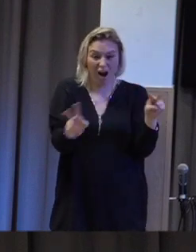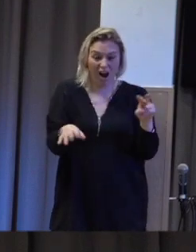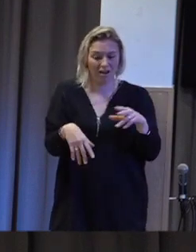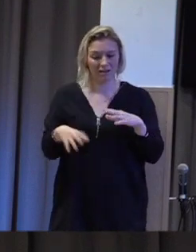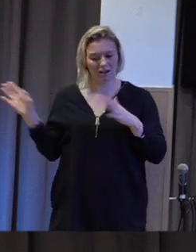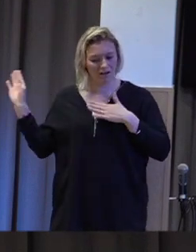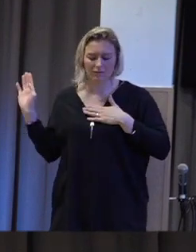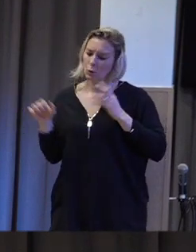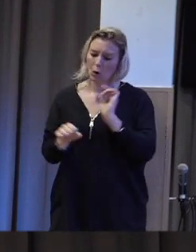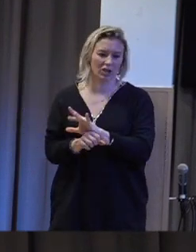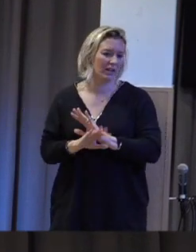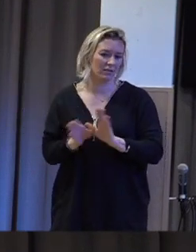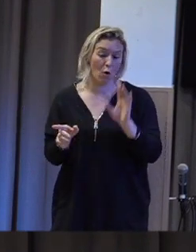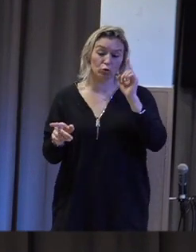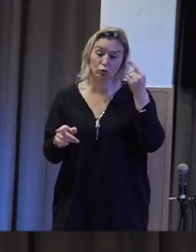cela.